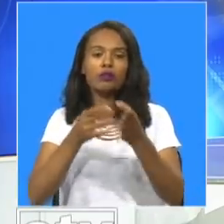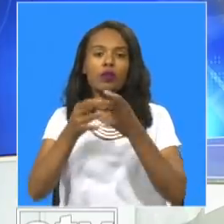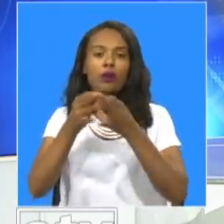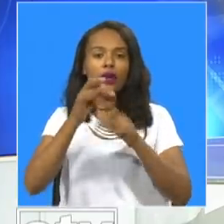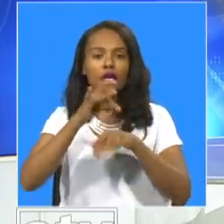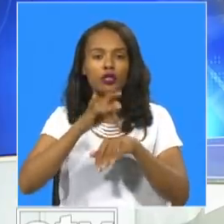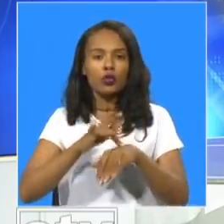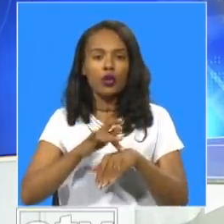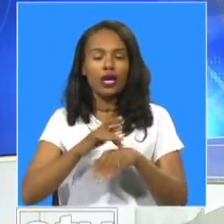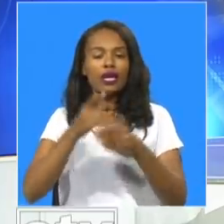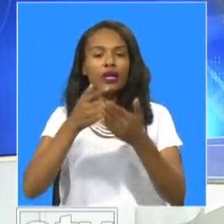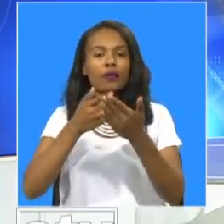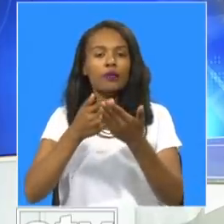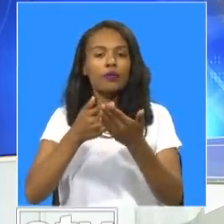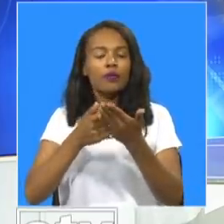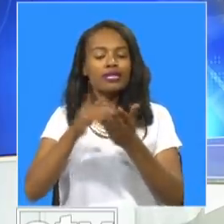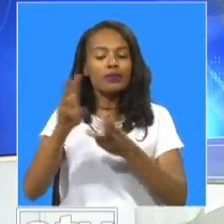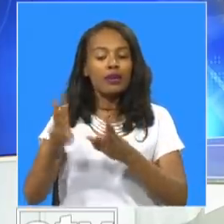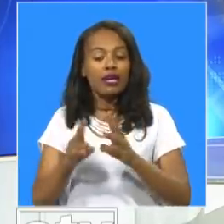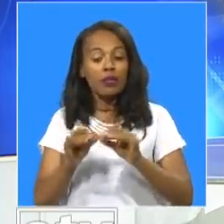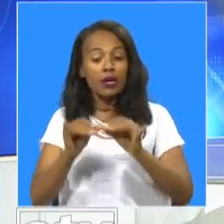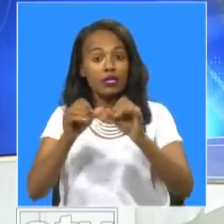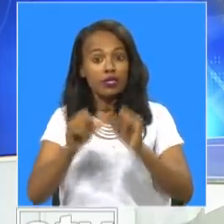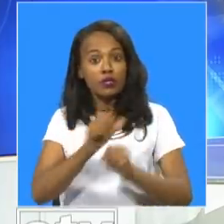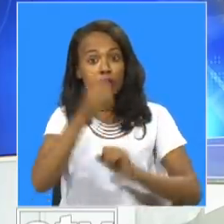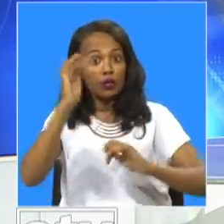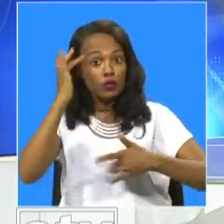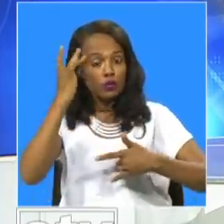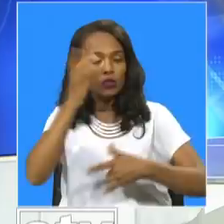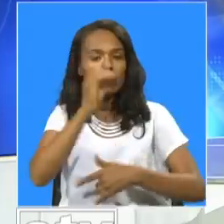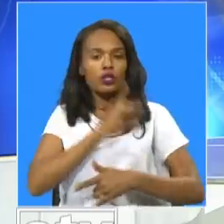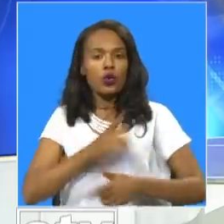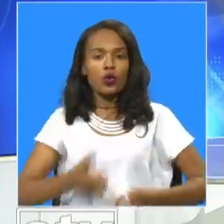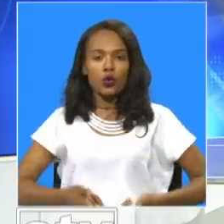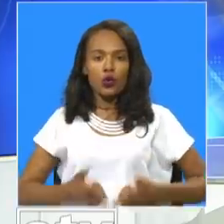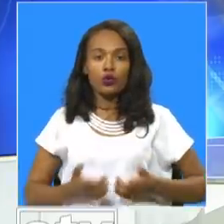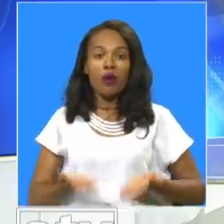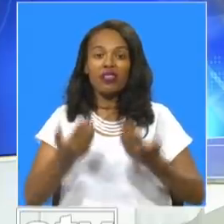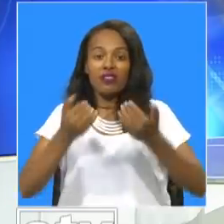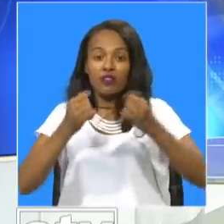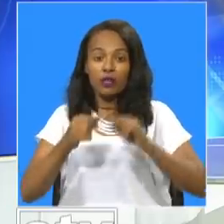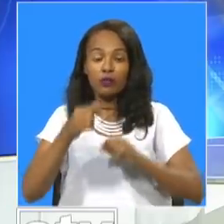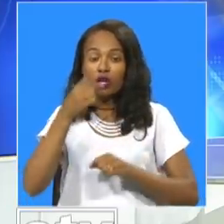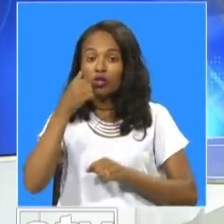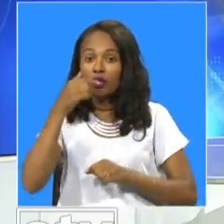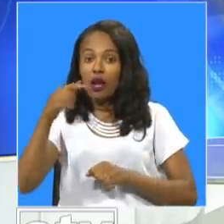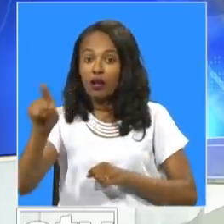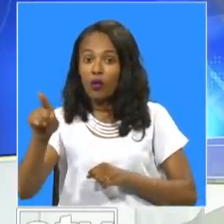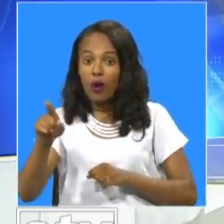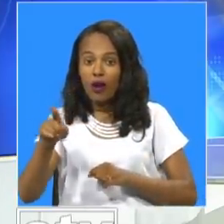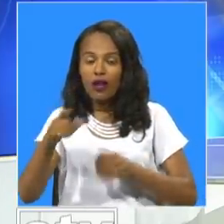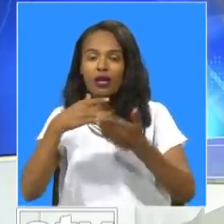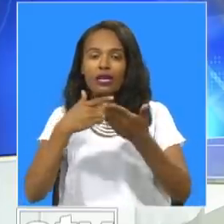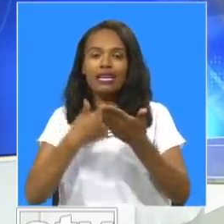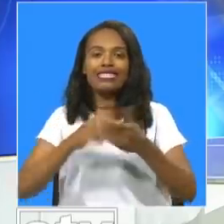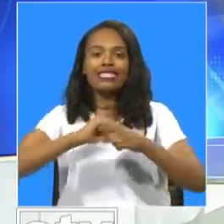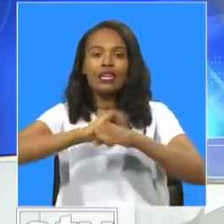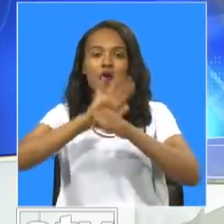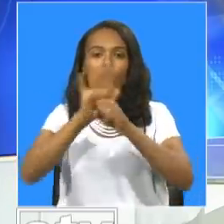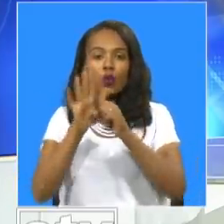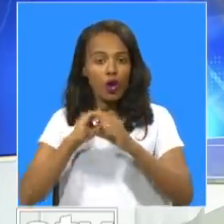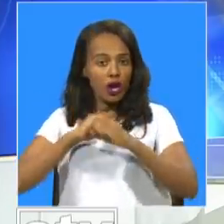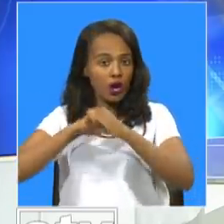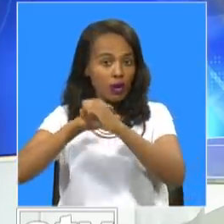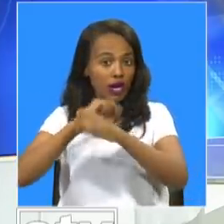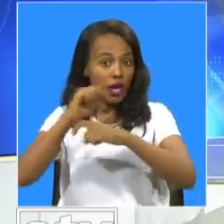ማብራሪያቸው ላይ በዚህ መንገድ መሄድ ከተቻለ በሌሎች በሽታዎችም የሰው ህይወት ማትረፍ እንደሚቻል ነው የተናገሩትና ከዚህ ኮሮና ቫይረስን